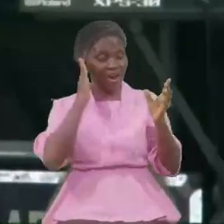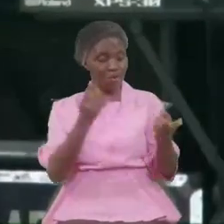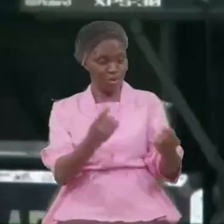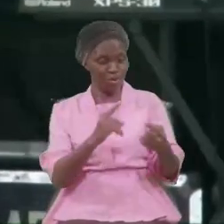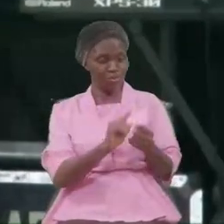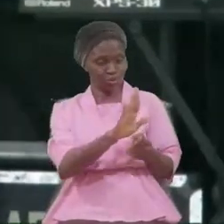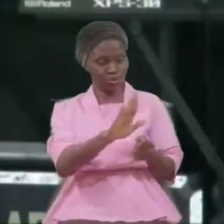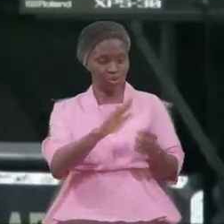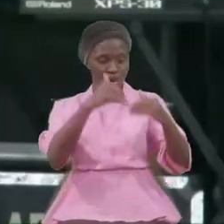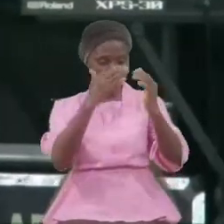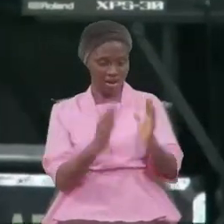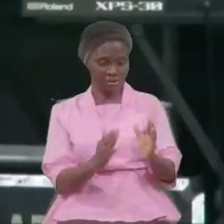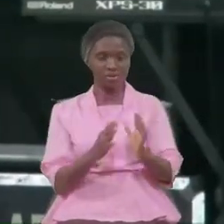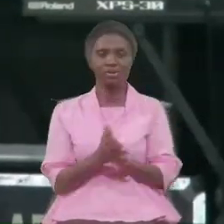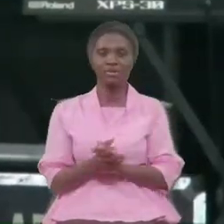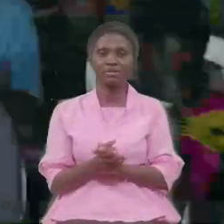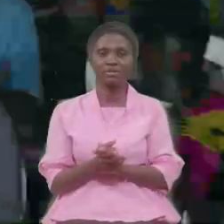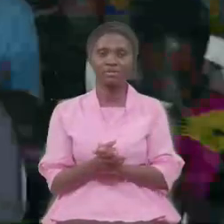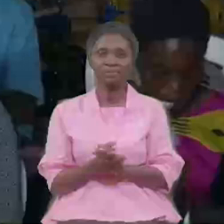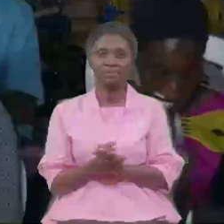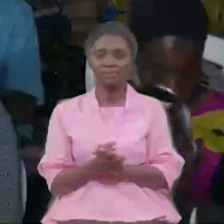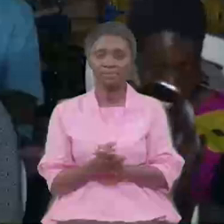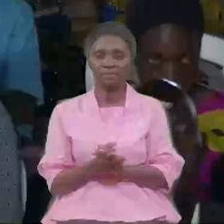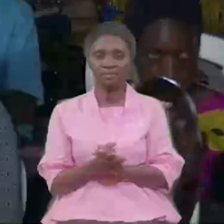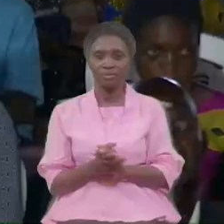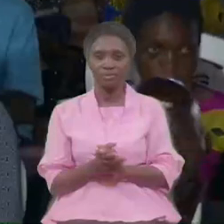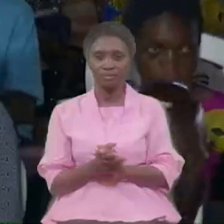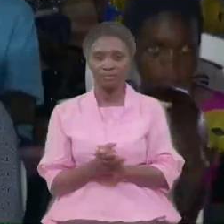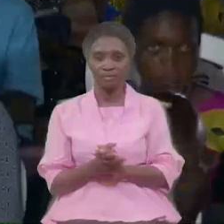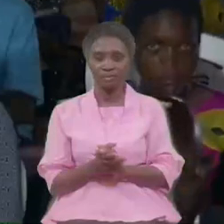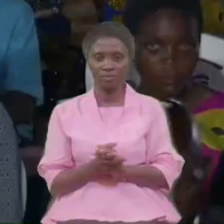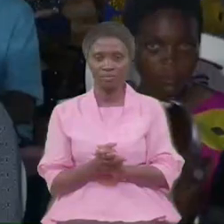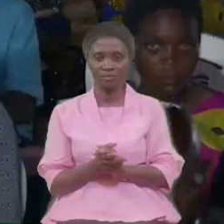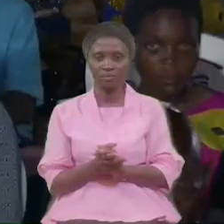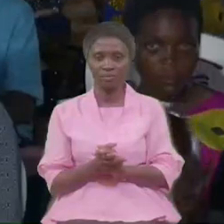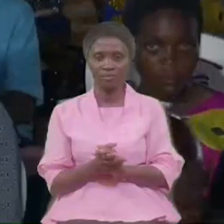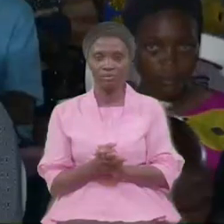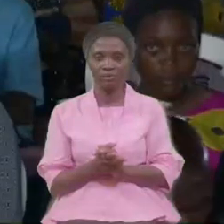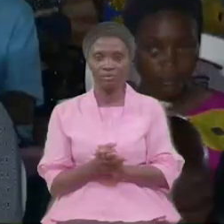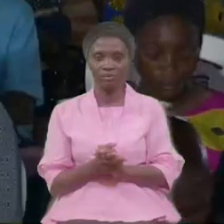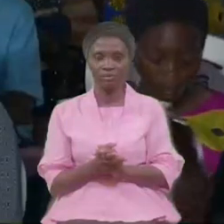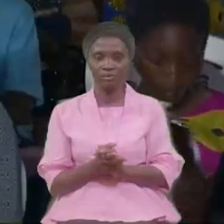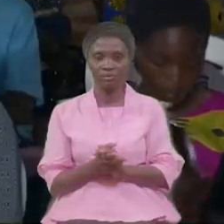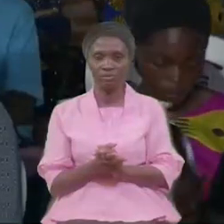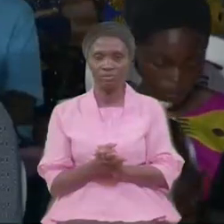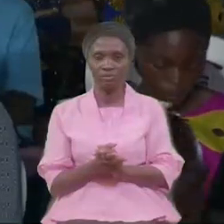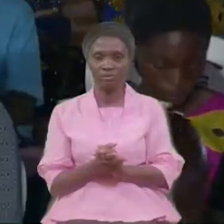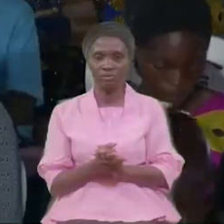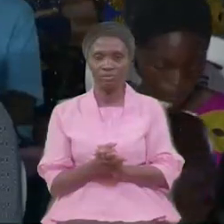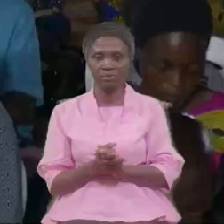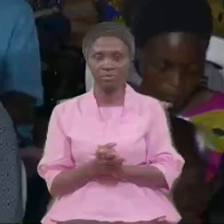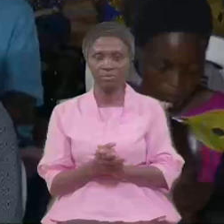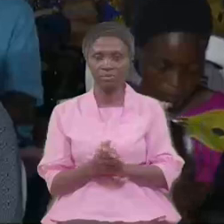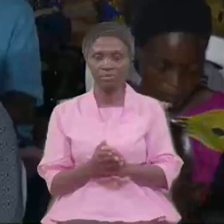Lorsque Jésus fut arrivé à cet endroit, il leva les yeux et lui dit, « Zachée, à toi de descendre, car il faut que je demeure